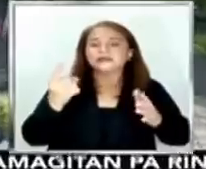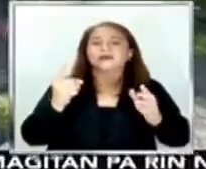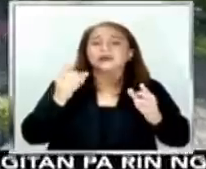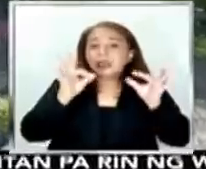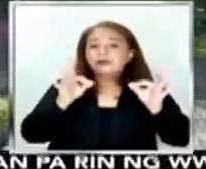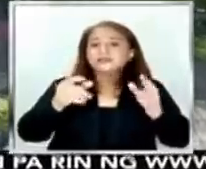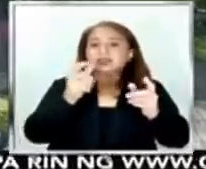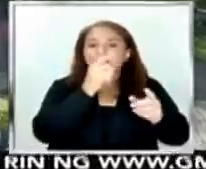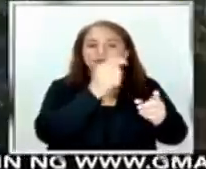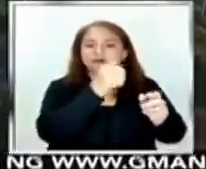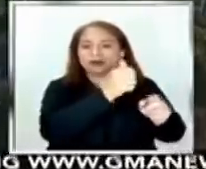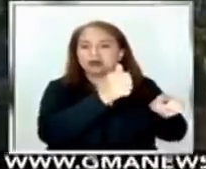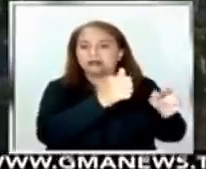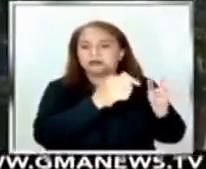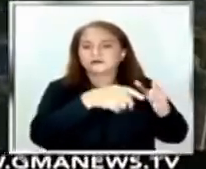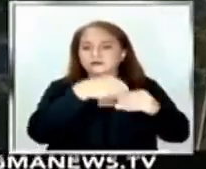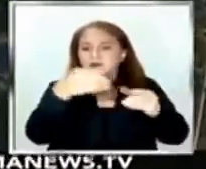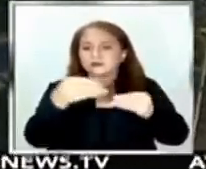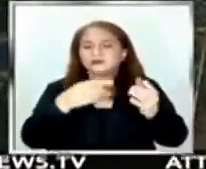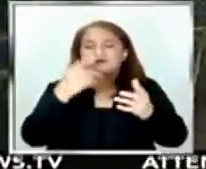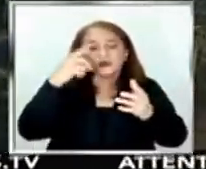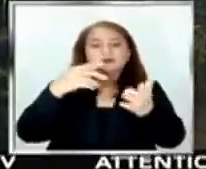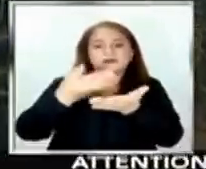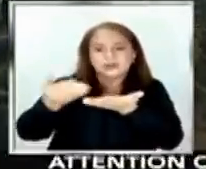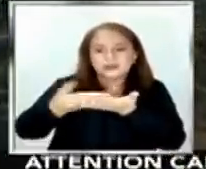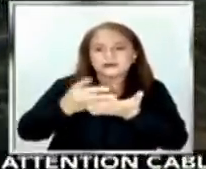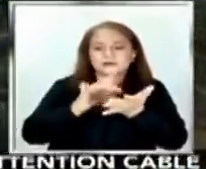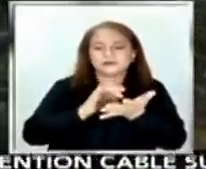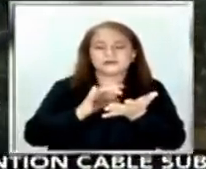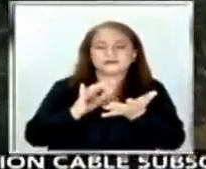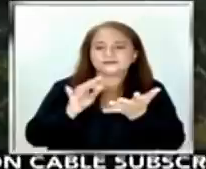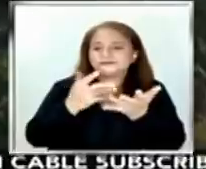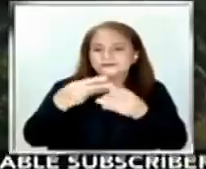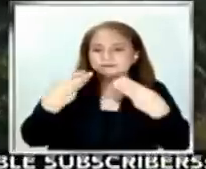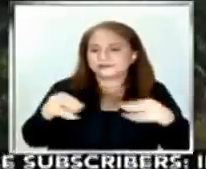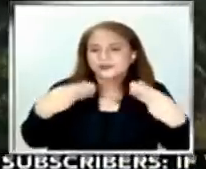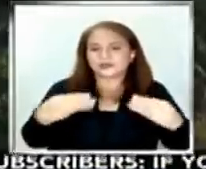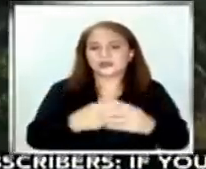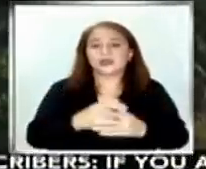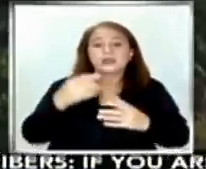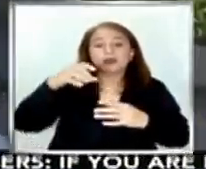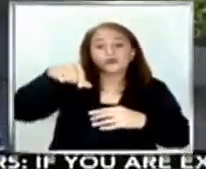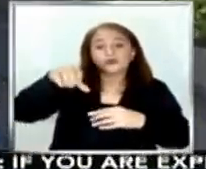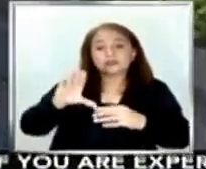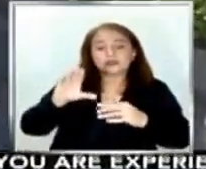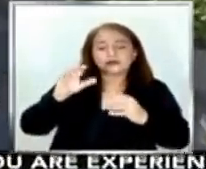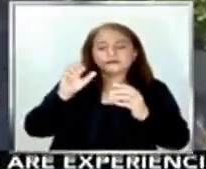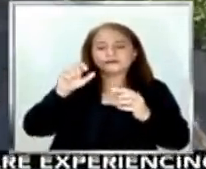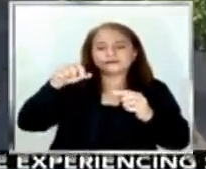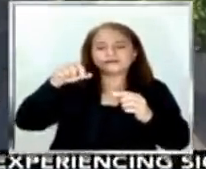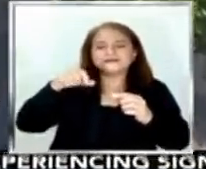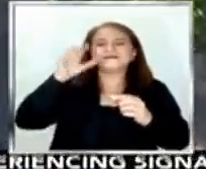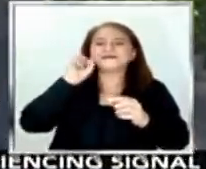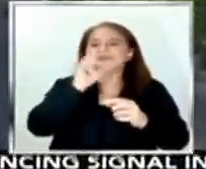breadwinner. Pero pinapayagan ng mga senior na lumabas para mag-ehersisyo lamang o bilhin ang kinakailangan. Pinapayagan naman ang mga person with